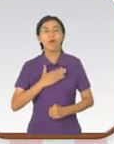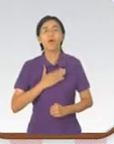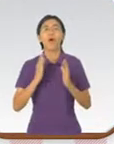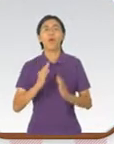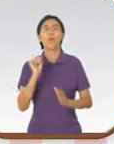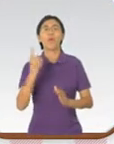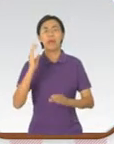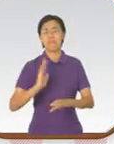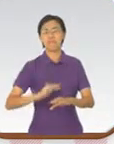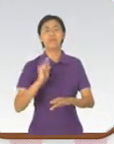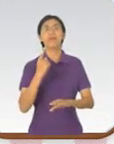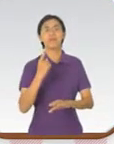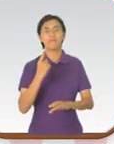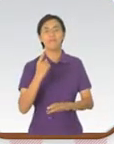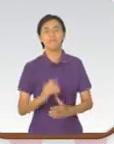วกันนะ